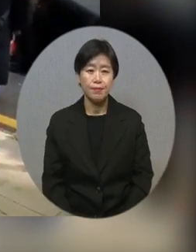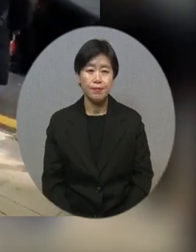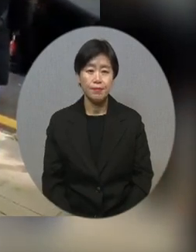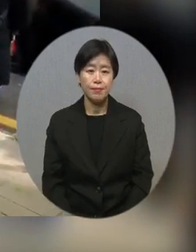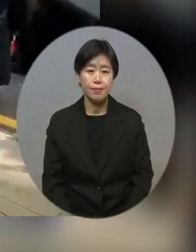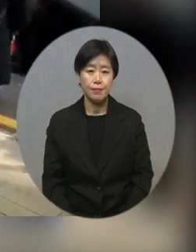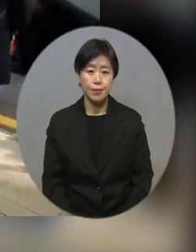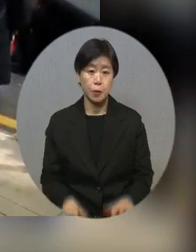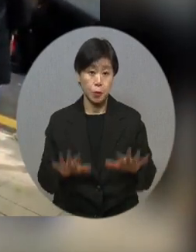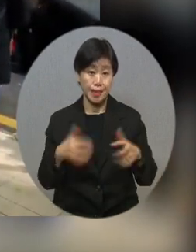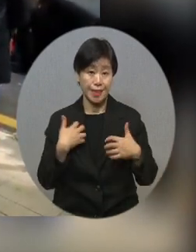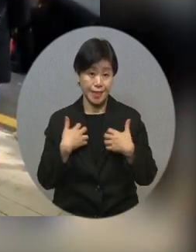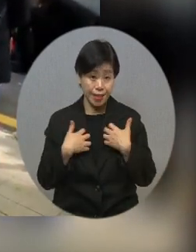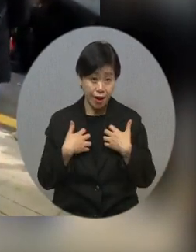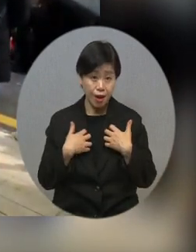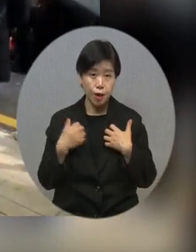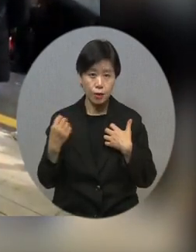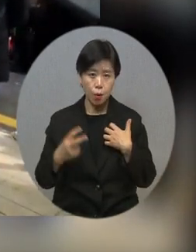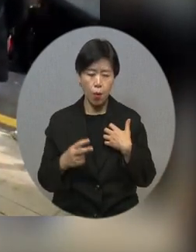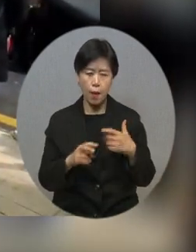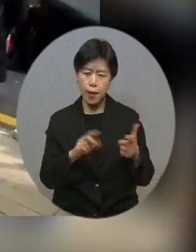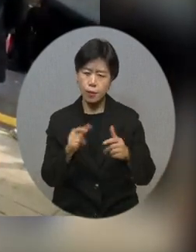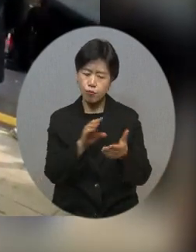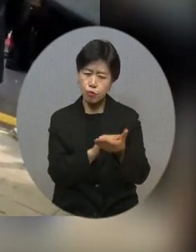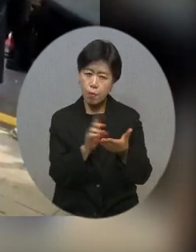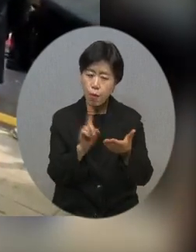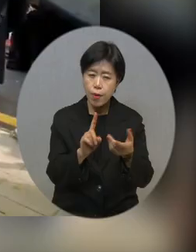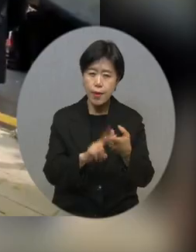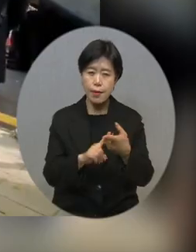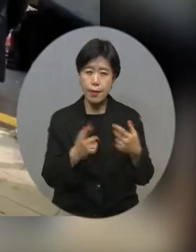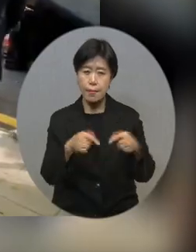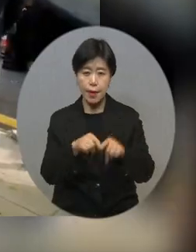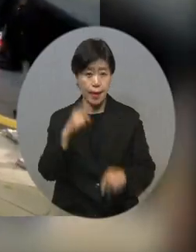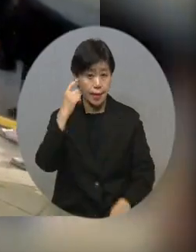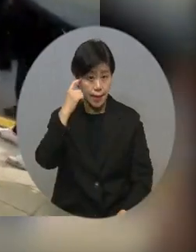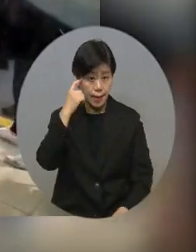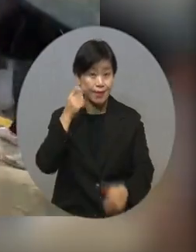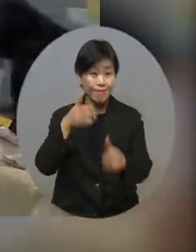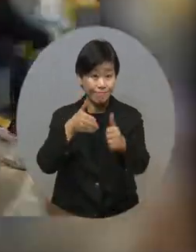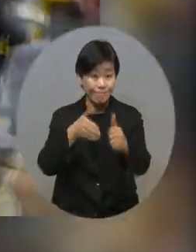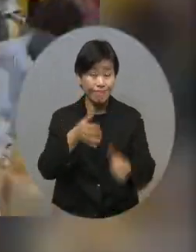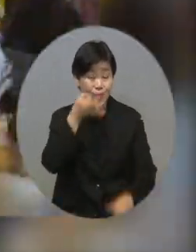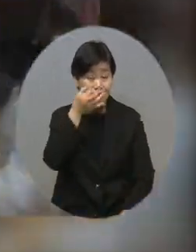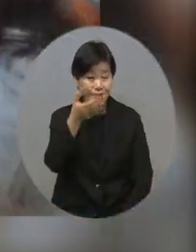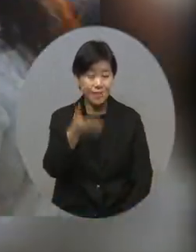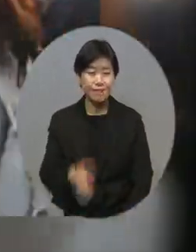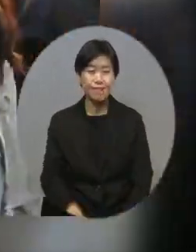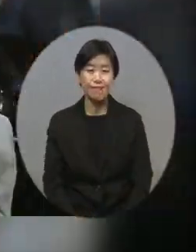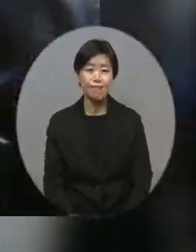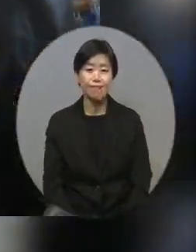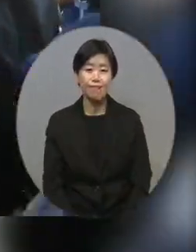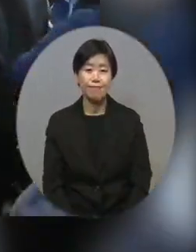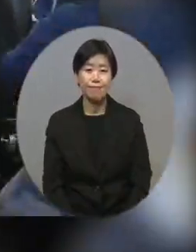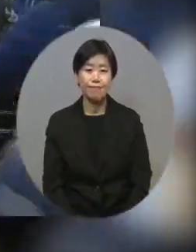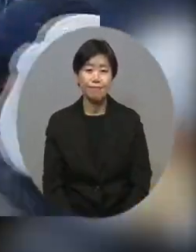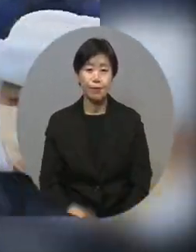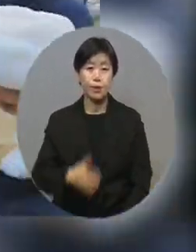한번 제가 처음 장애인 자립생활센터 시작한 곳이 보도록 하겠습니다. 근무할 때 자, 보시죠. 저에게는 꿈이